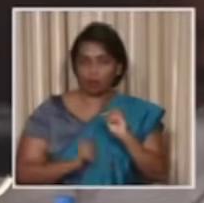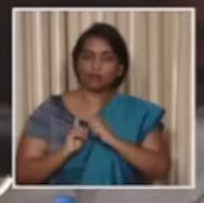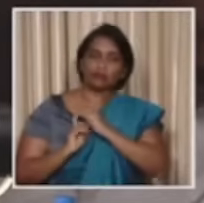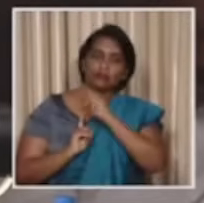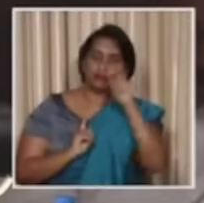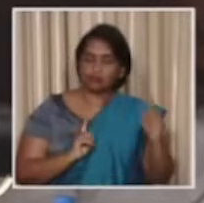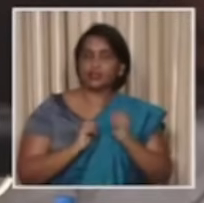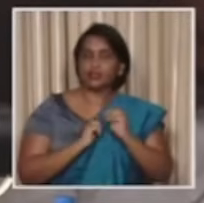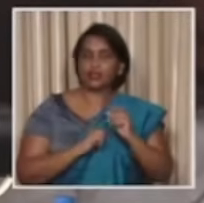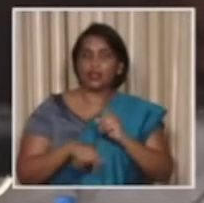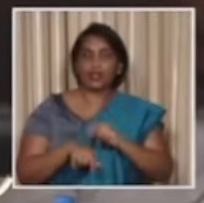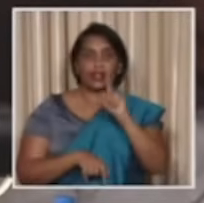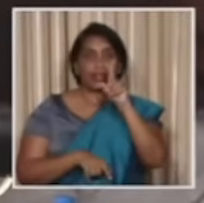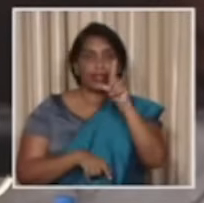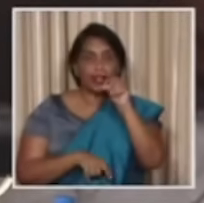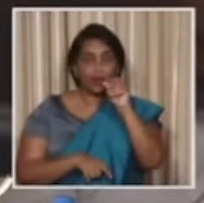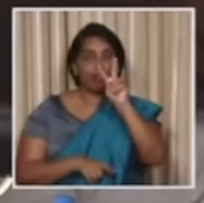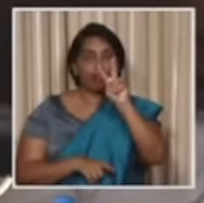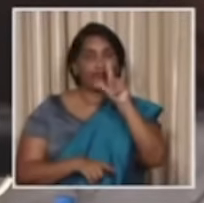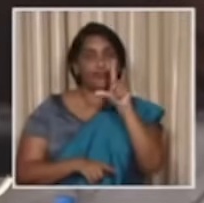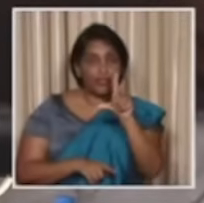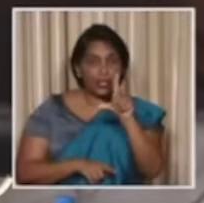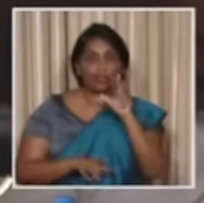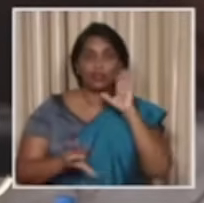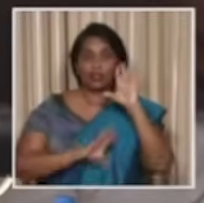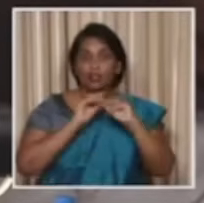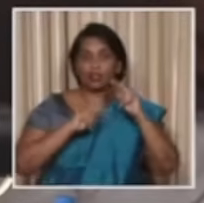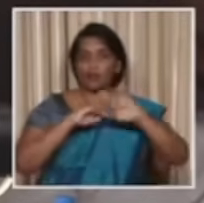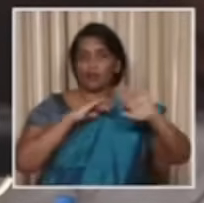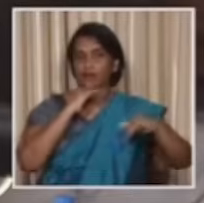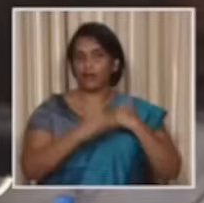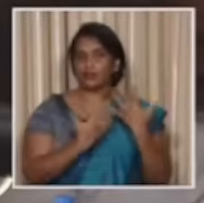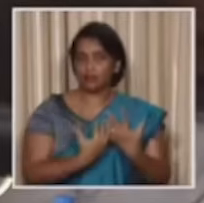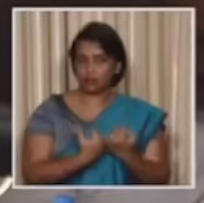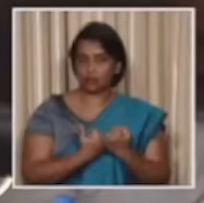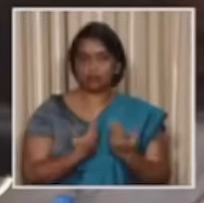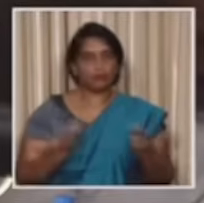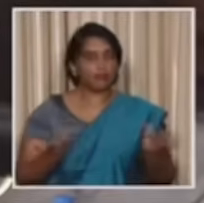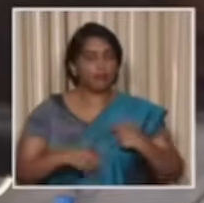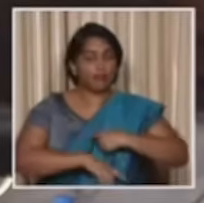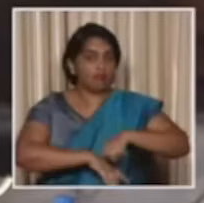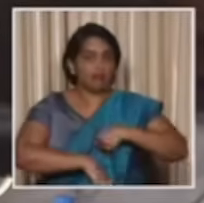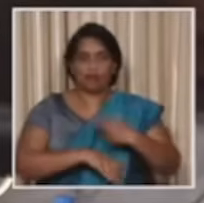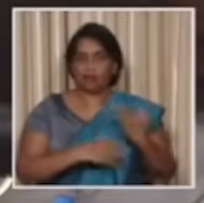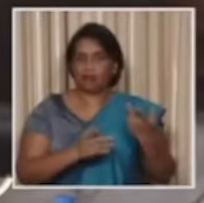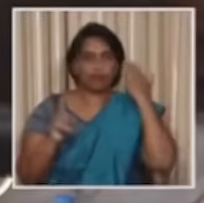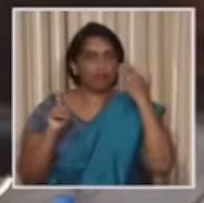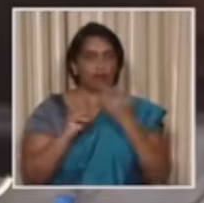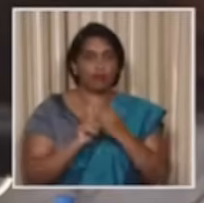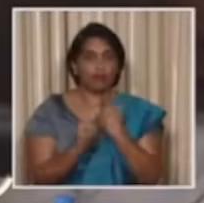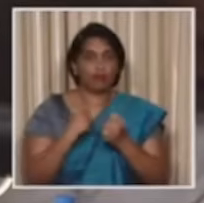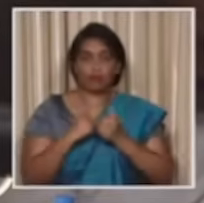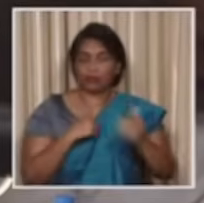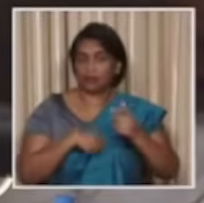කරා. 11:24 තමයි අපිට මේ දත්ත ෆැක්ස් එකක් මාර්ගයෙන් ලැබුණේ. ඉතින් මහ ලොකු වෙලාවක් තිබුණා අපිට ඒ සම්බන්ධයෙන්